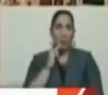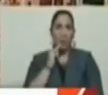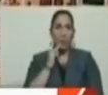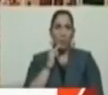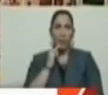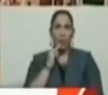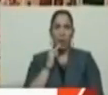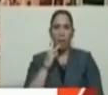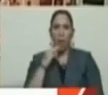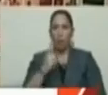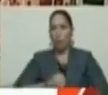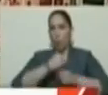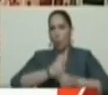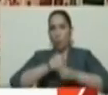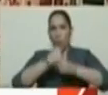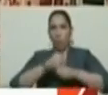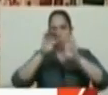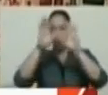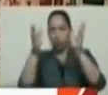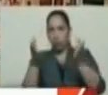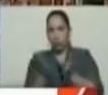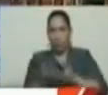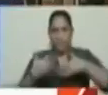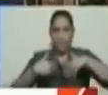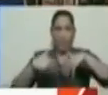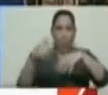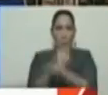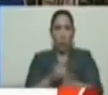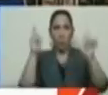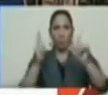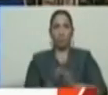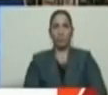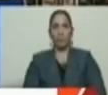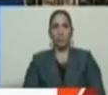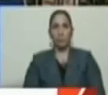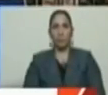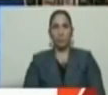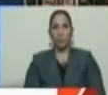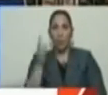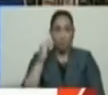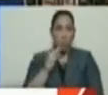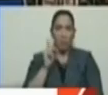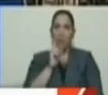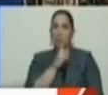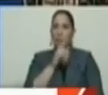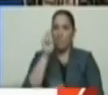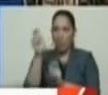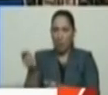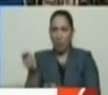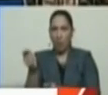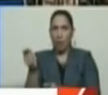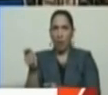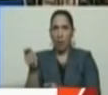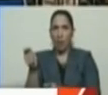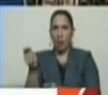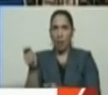1998 لما هوغو تشافيز الرئيس السابق يعني كان نجح في الانتخابات وقام باستعادة يعني سيطرة